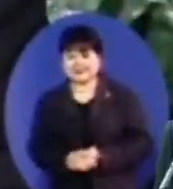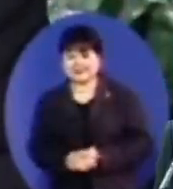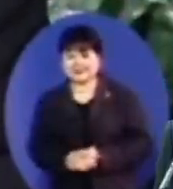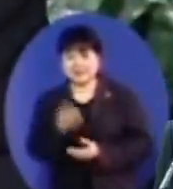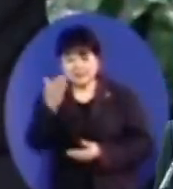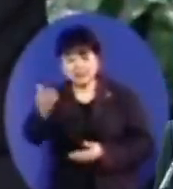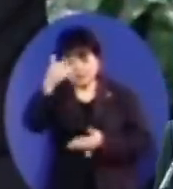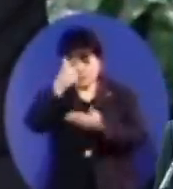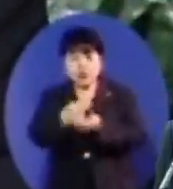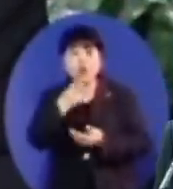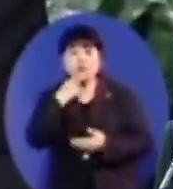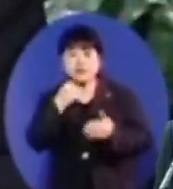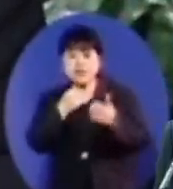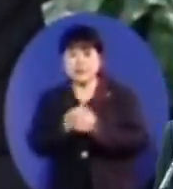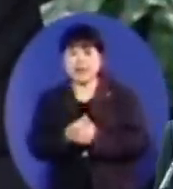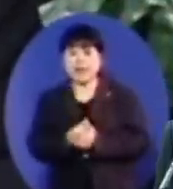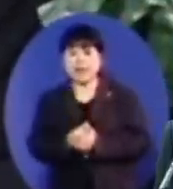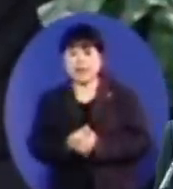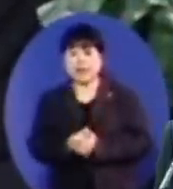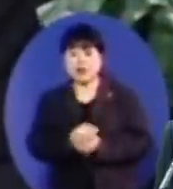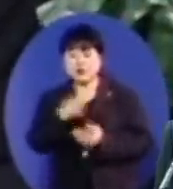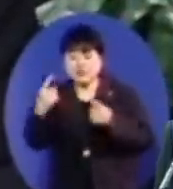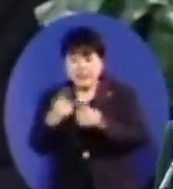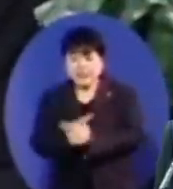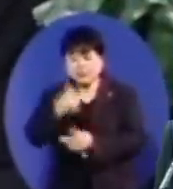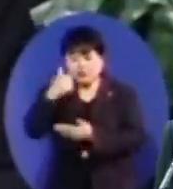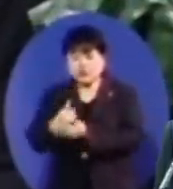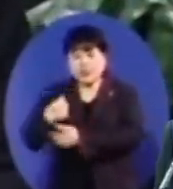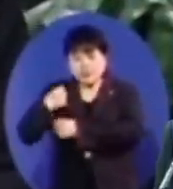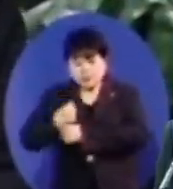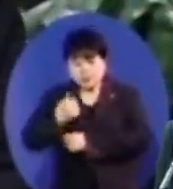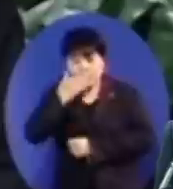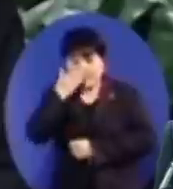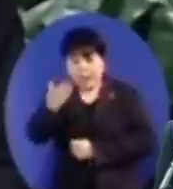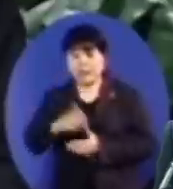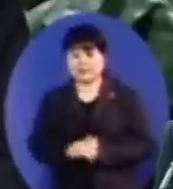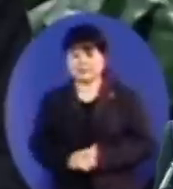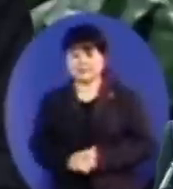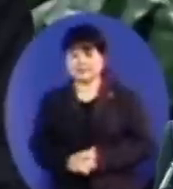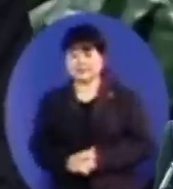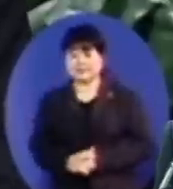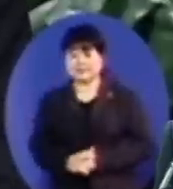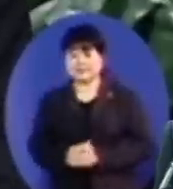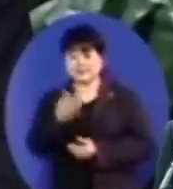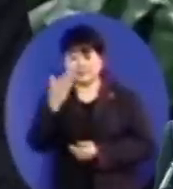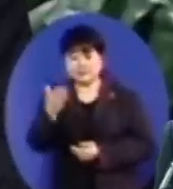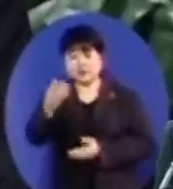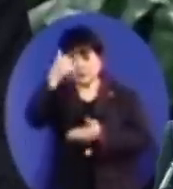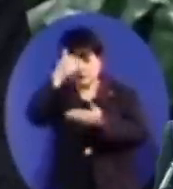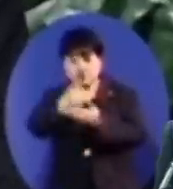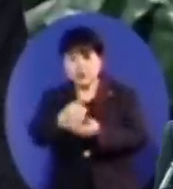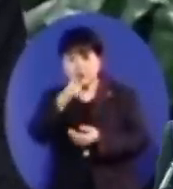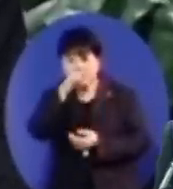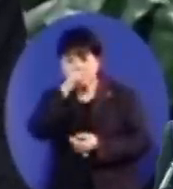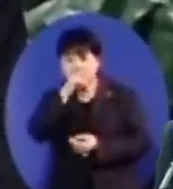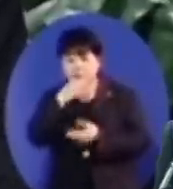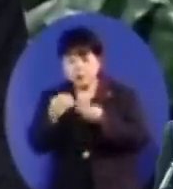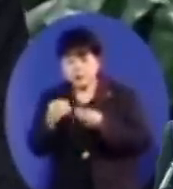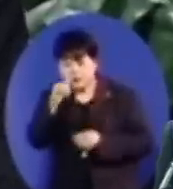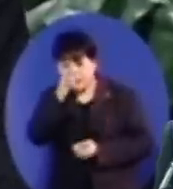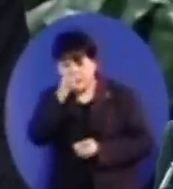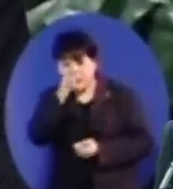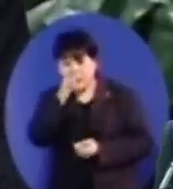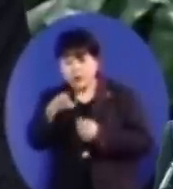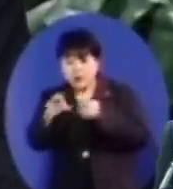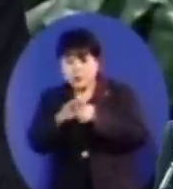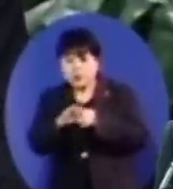당신이 죄가 없기 때문에 우리 대신해서 죄를 짊어질 수가 있는 것입니다. 당신이 죄의 빚이 있으면 우리의